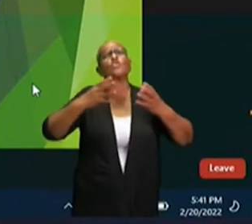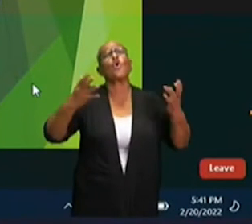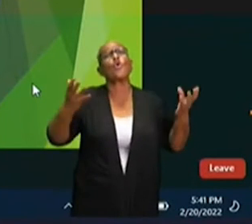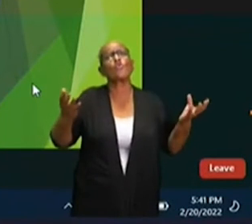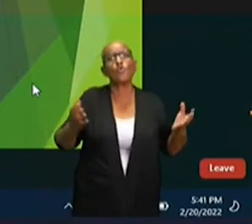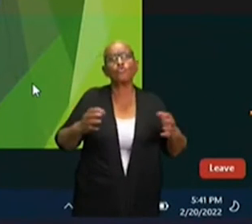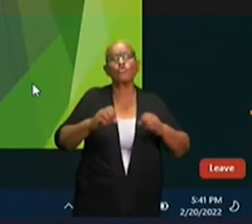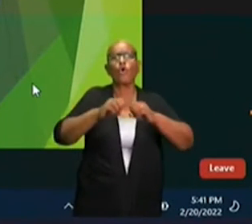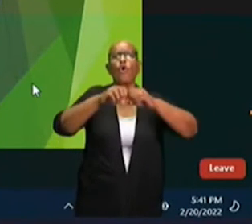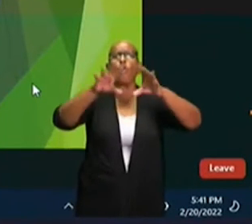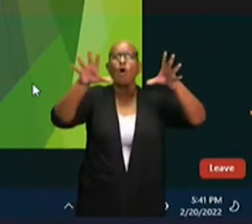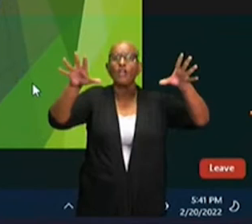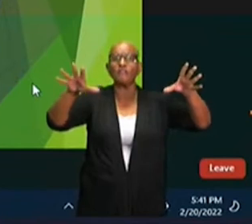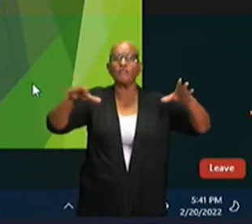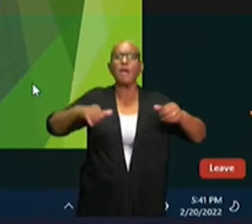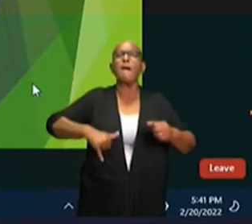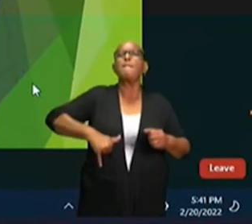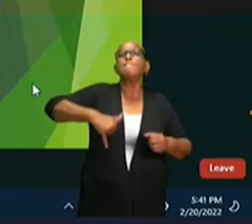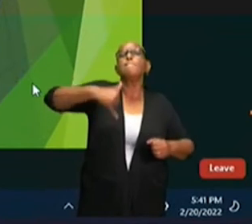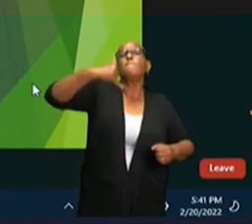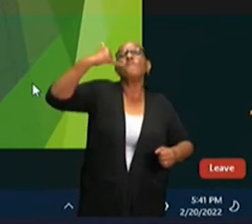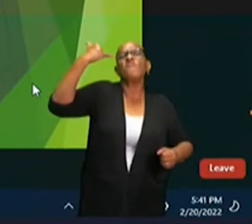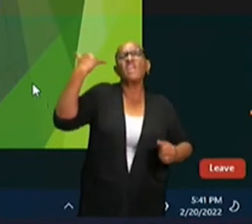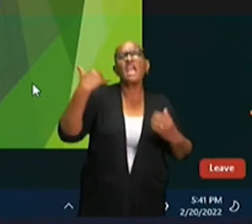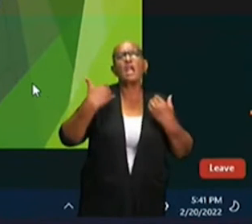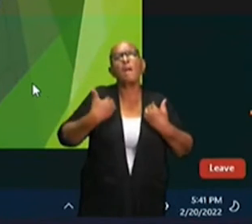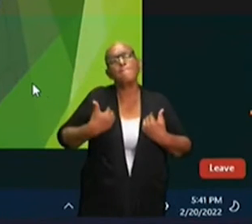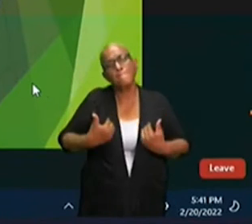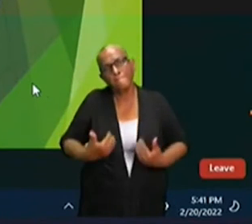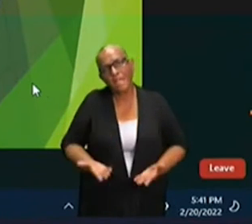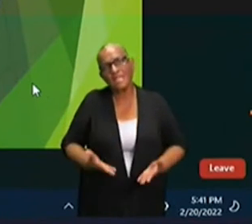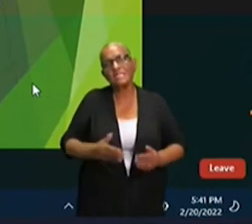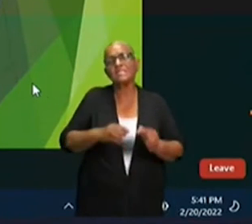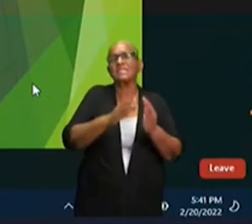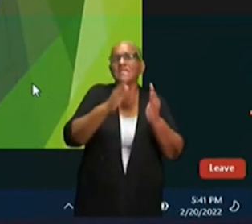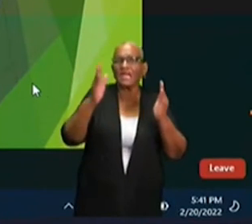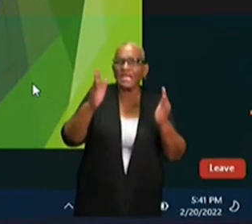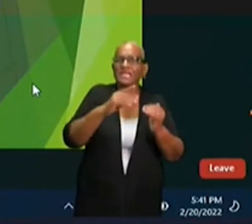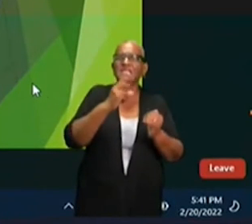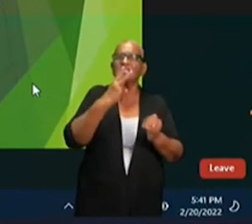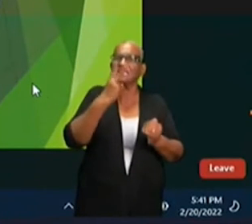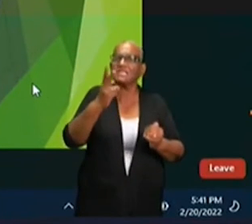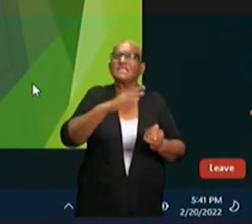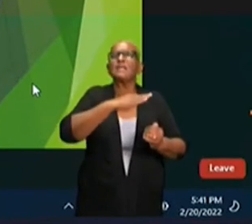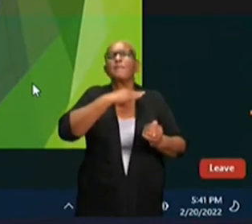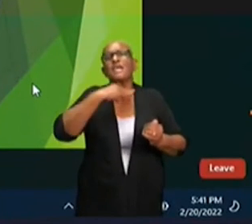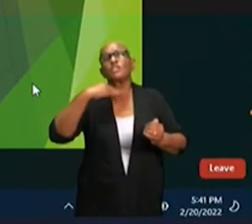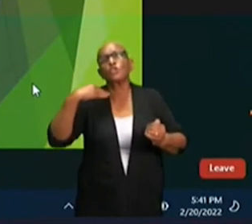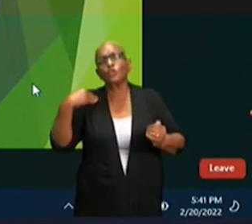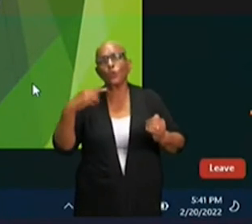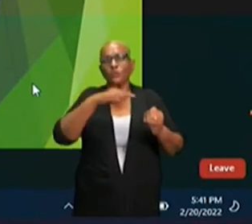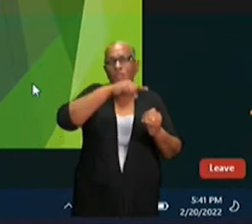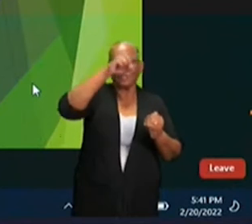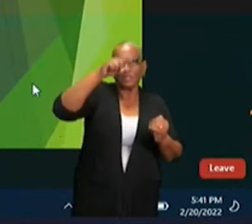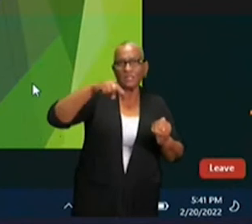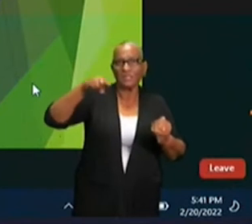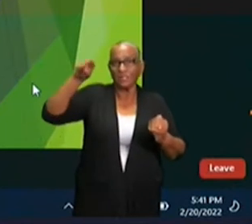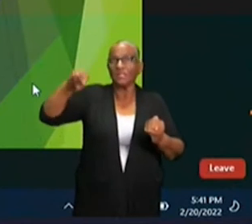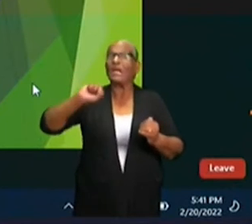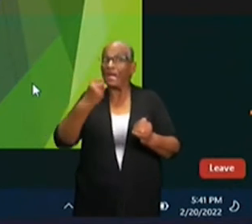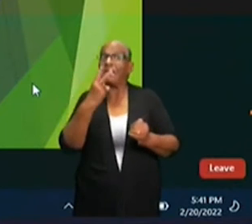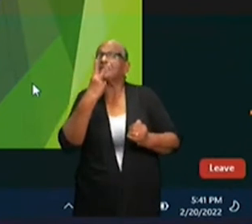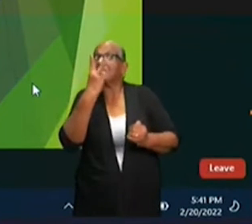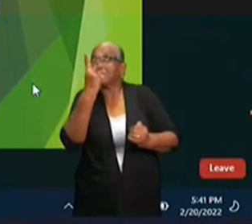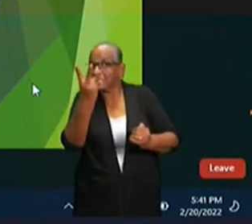golven geweest waar de meeste personen zijn overleden. En in deze grafiek ziet u eigenlijk dat duidelijk. En ondanks